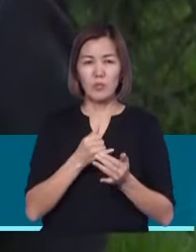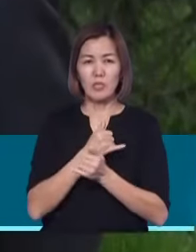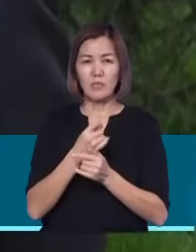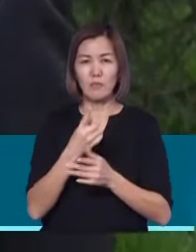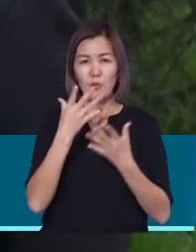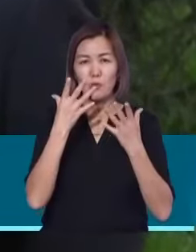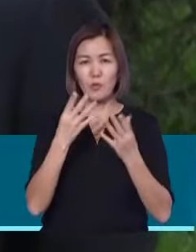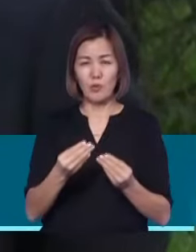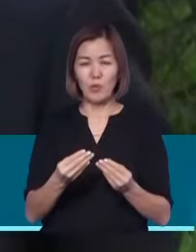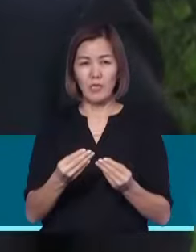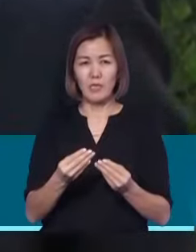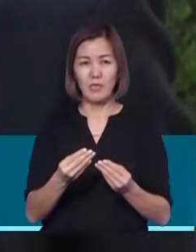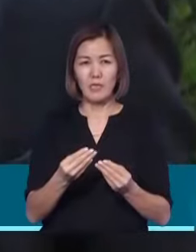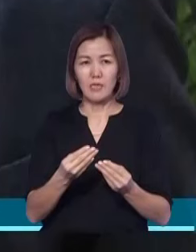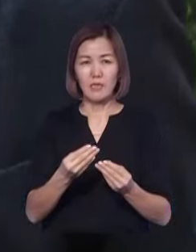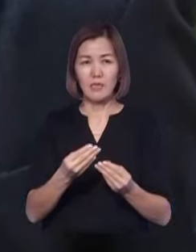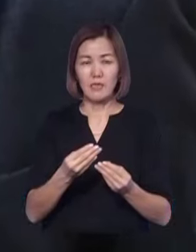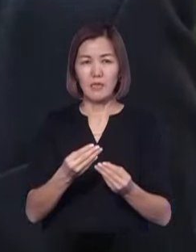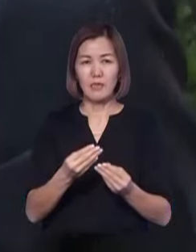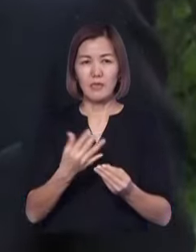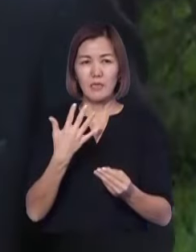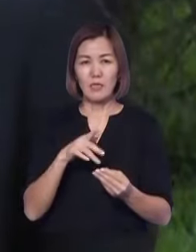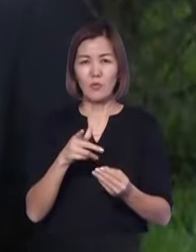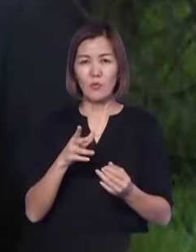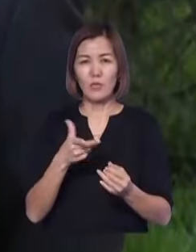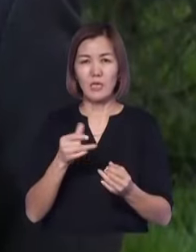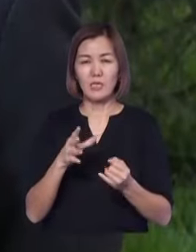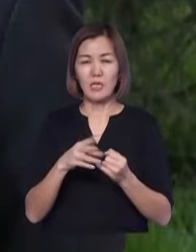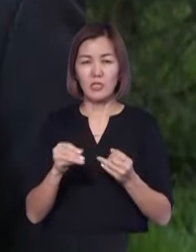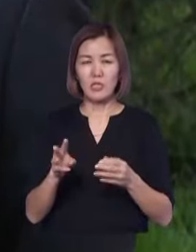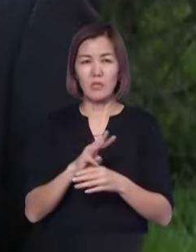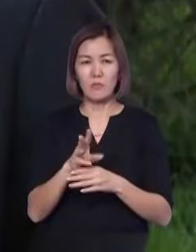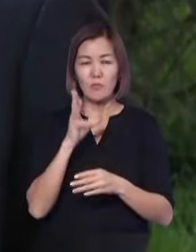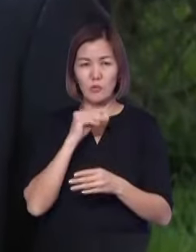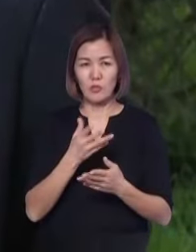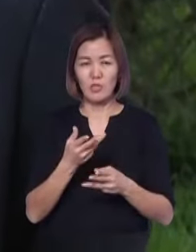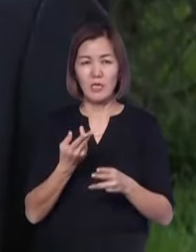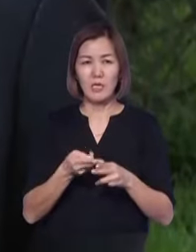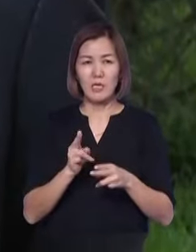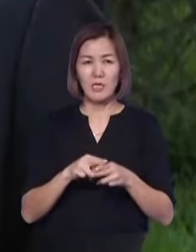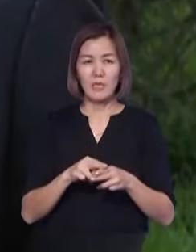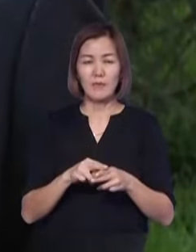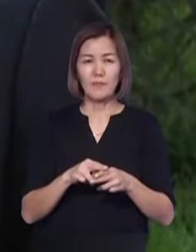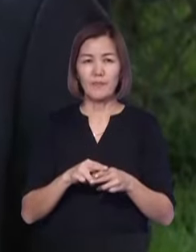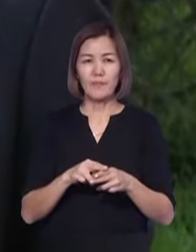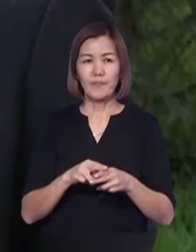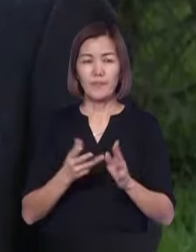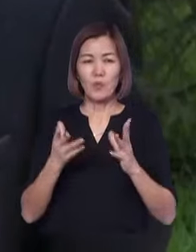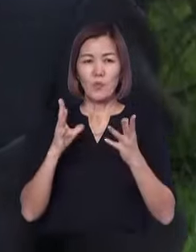күніне бір заправкасы 50 гектарға дейін жасайды, 30 гектардан 50 гектарда.